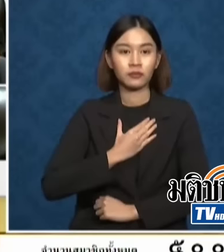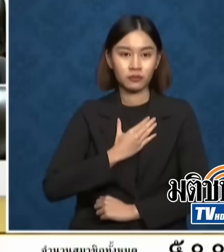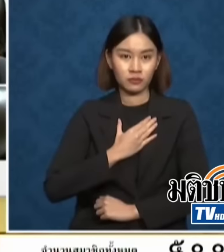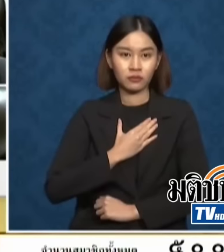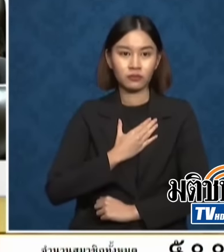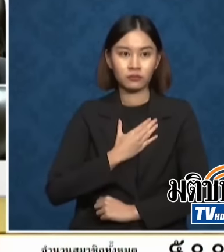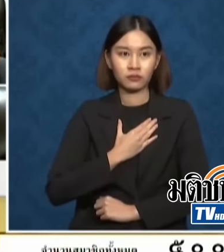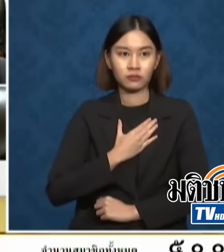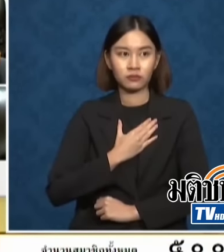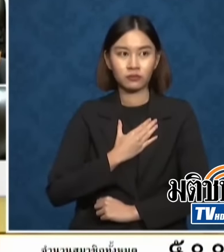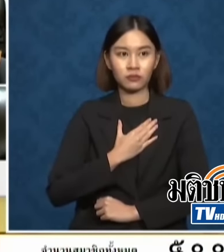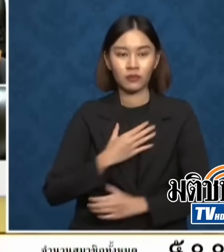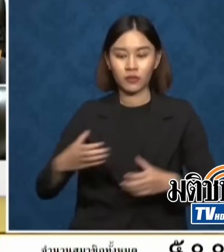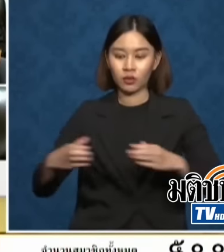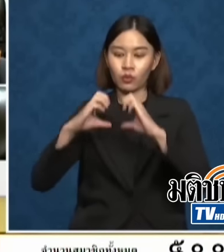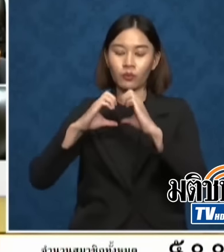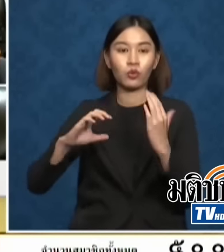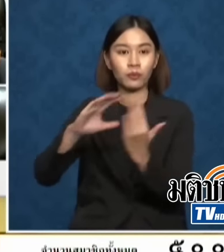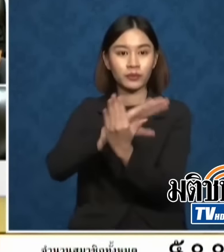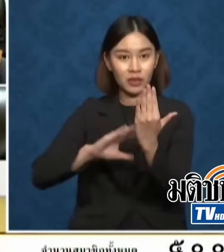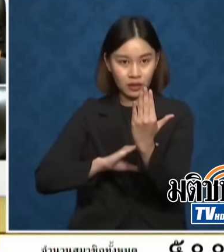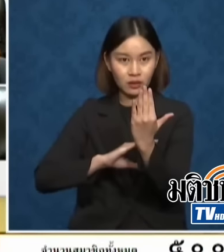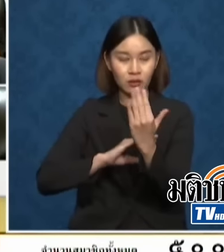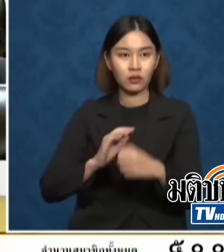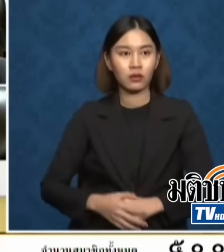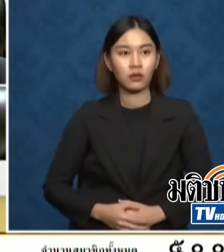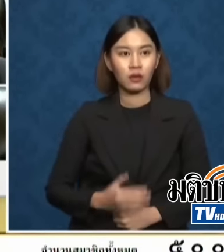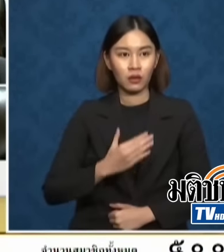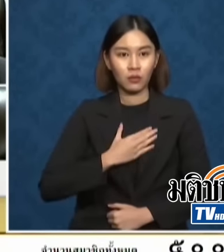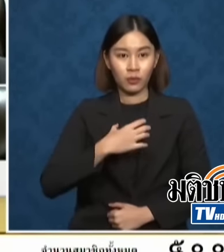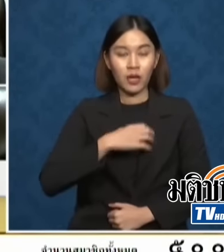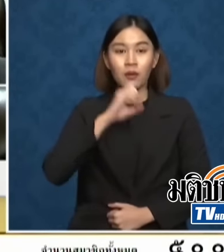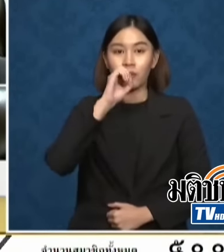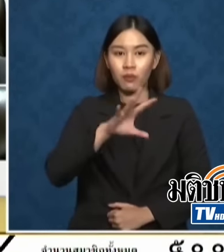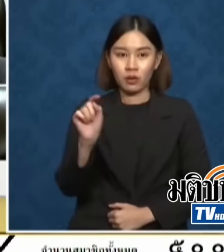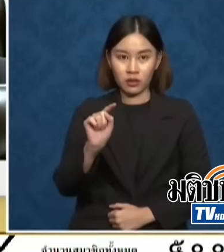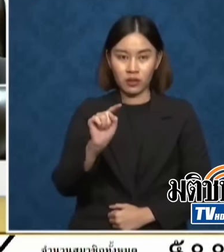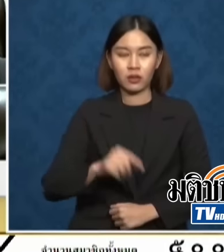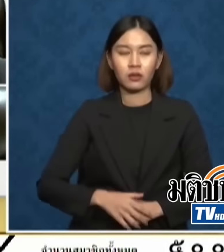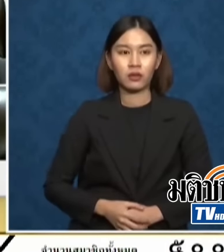มในจุดยืนของพรรคภูมิใจไทยผมก็อยากจะยืนยันตรงนี้ครับว่า